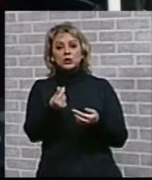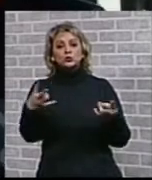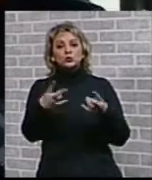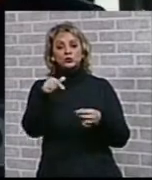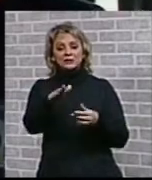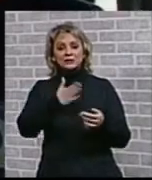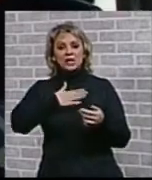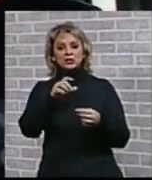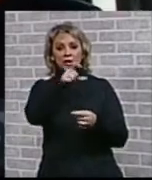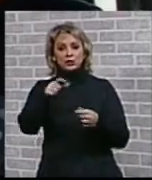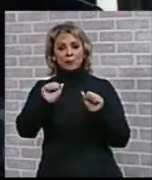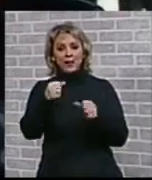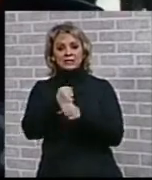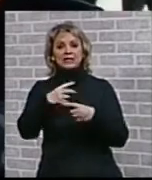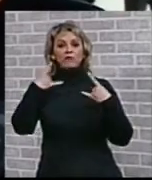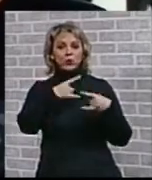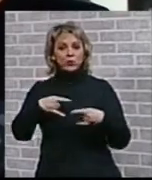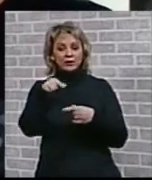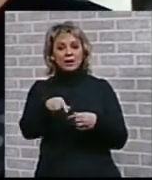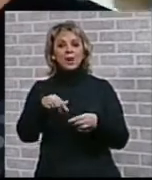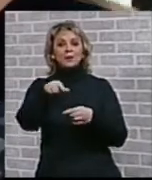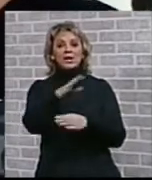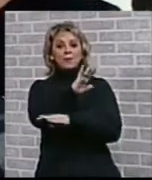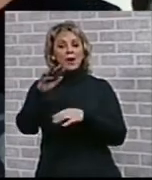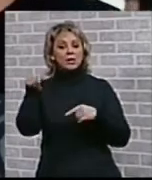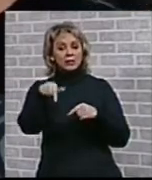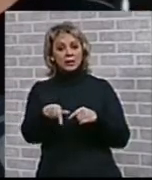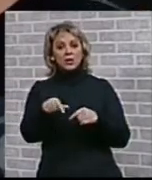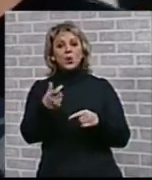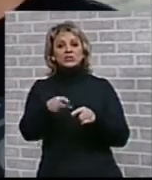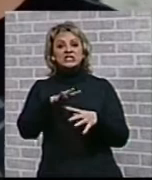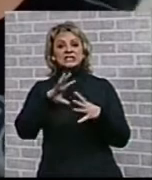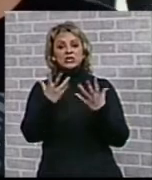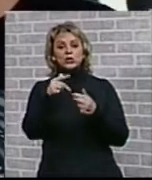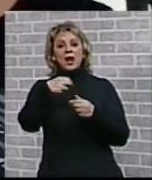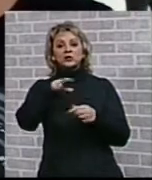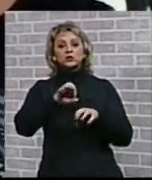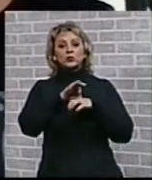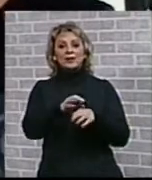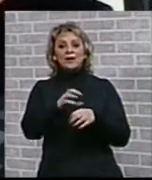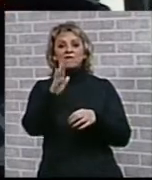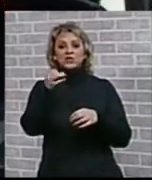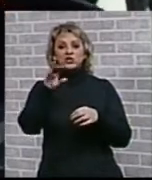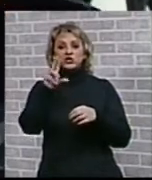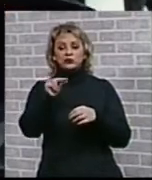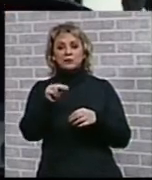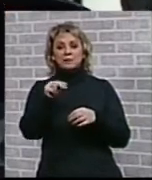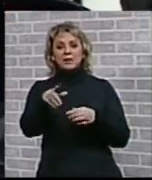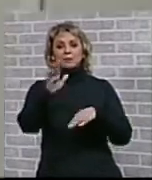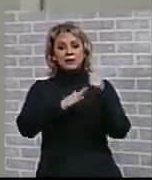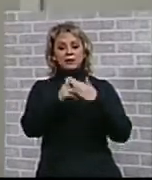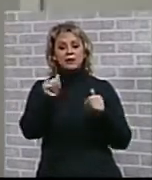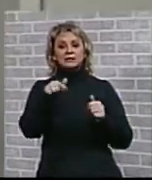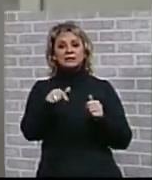наши горожане могли сделать и флюорограмму, проходя даже в парке. Очень серьезную акцию провели по ВИЧ,